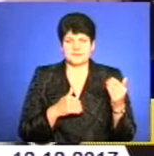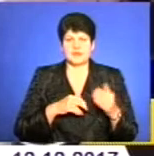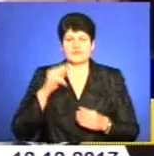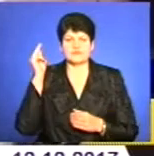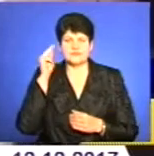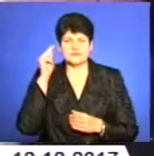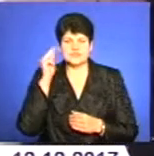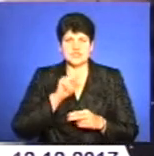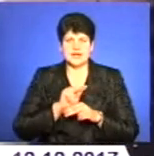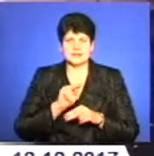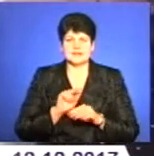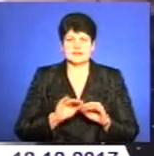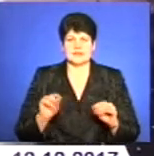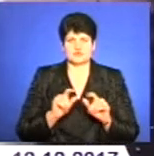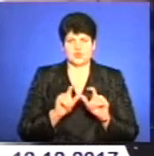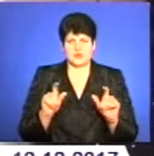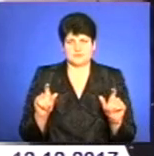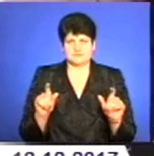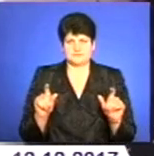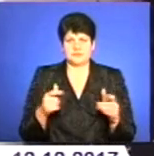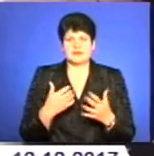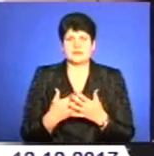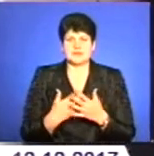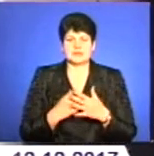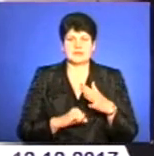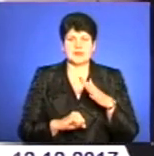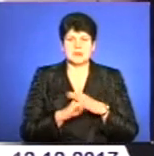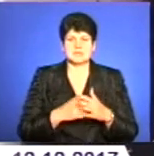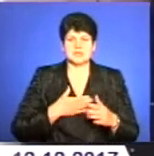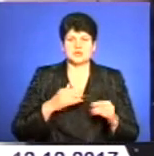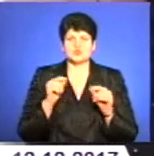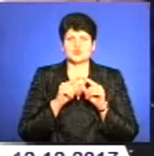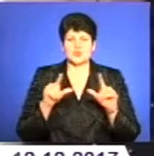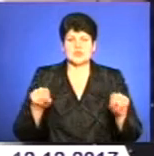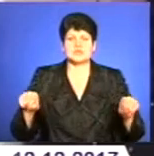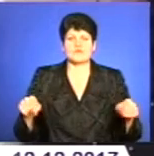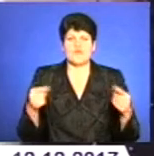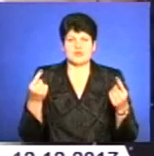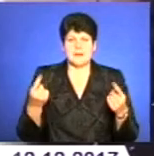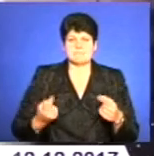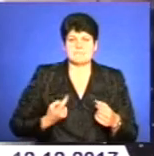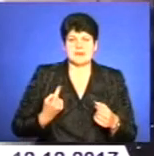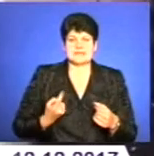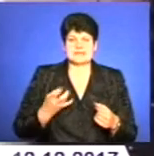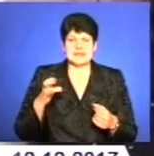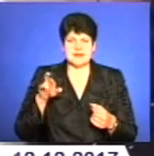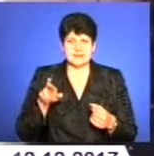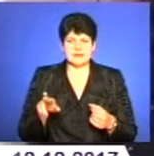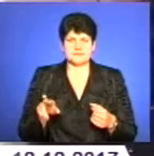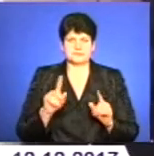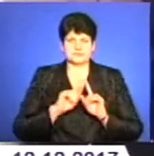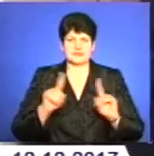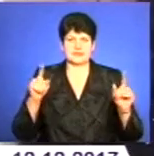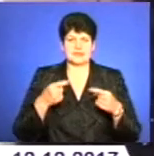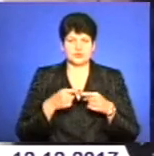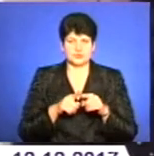навчати дітей у школі. Наприклад, на базі нашої школи створена майстерня інноваційних технологій.